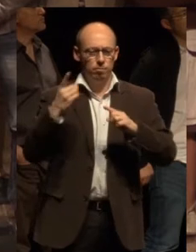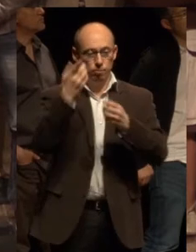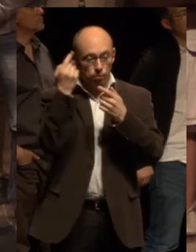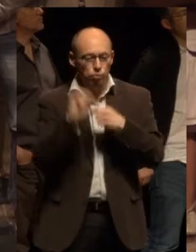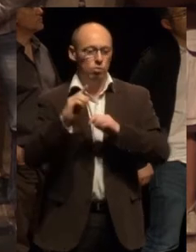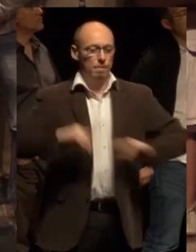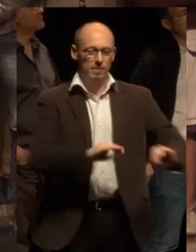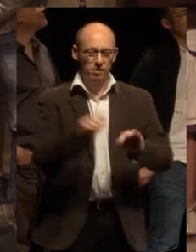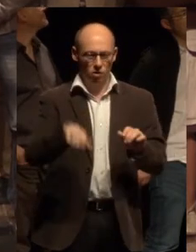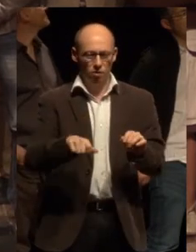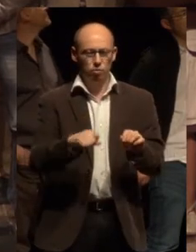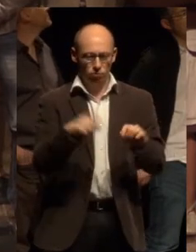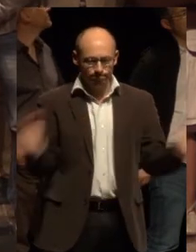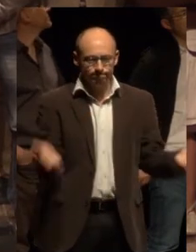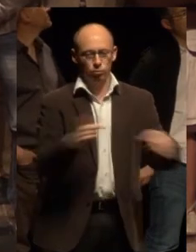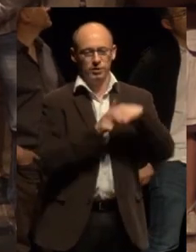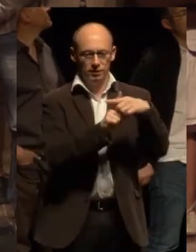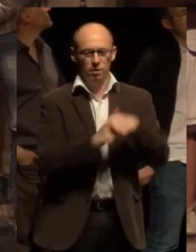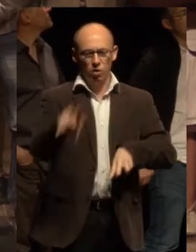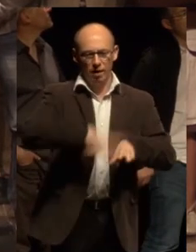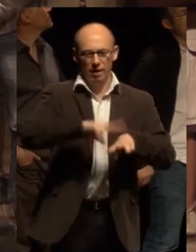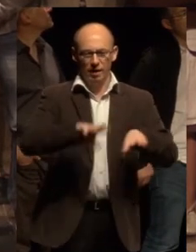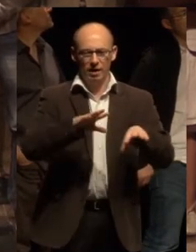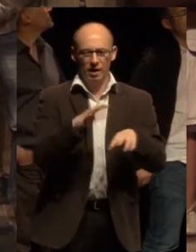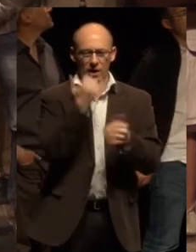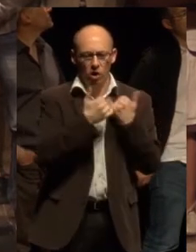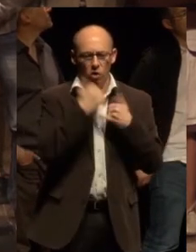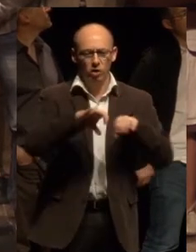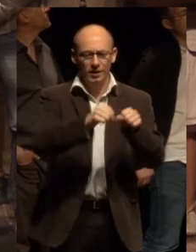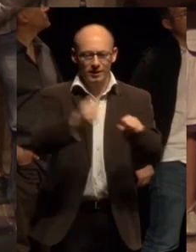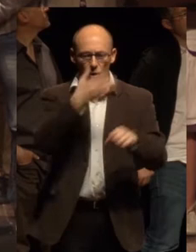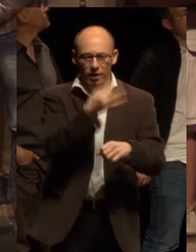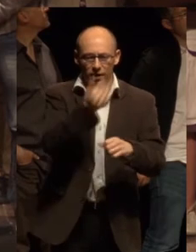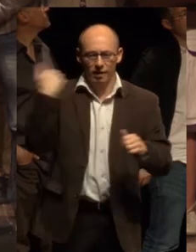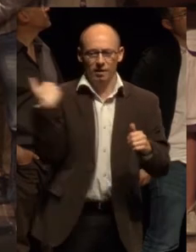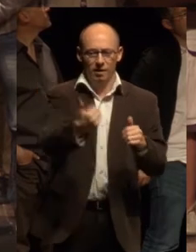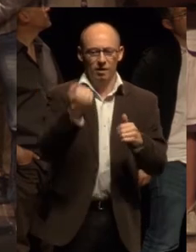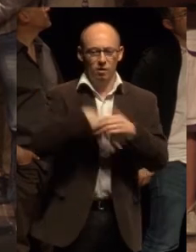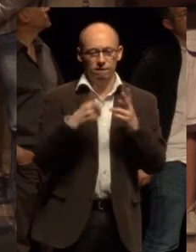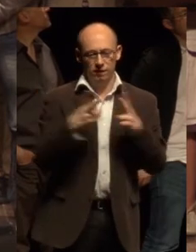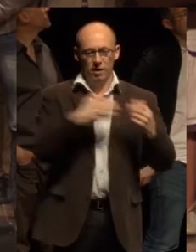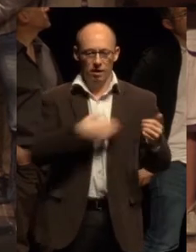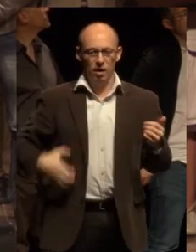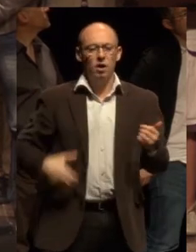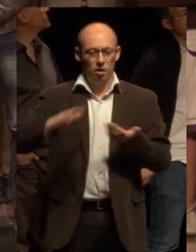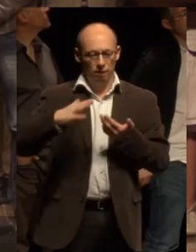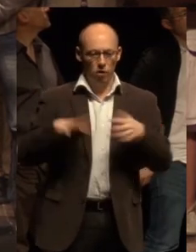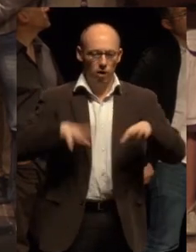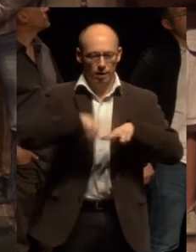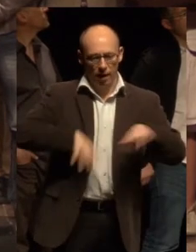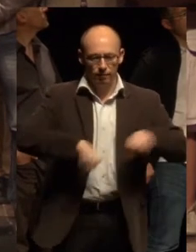habitants, un projet qui veut réparer ce qui a parfois été cassé ou raté dans notre ville, un projet qui veut